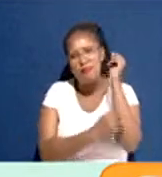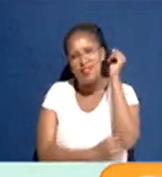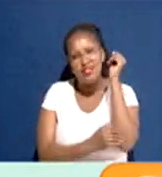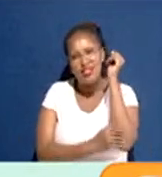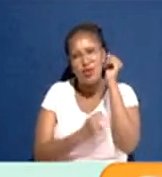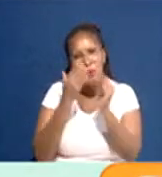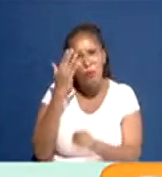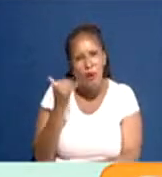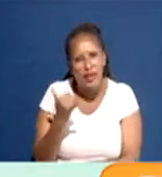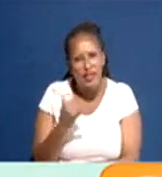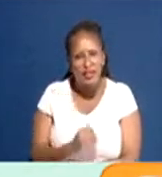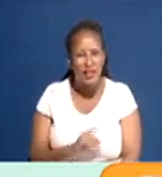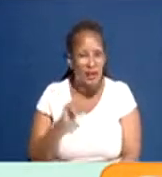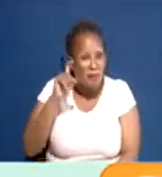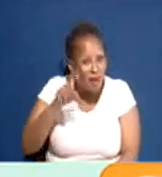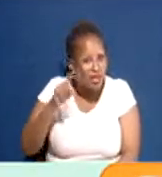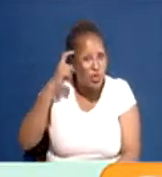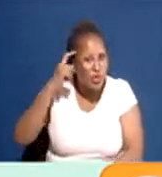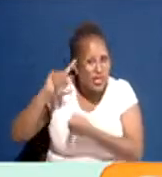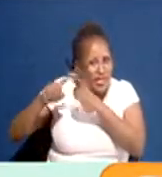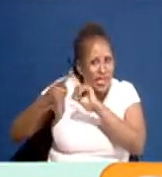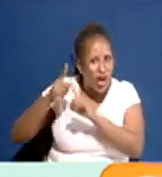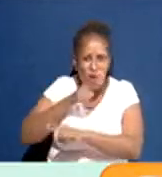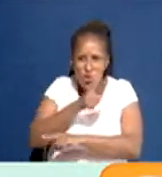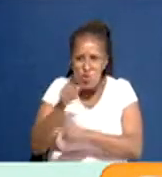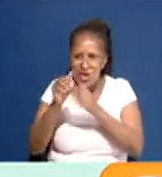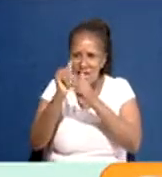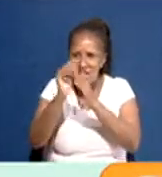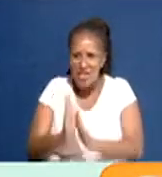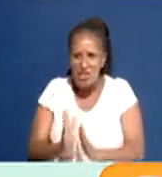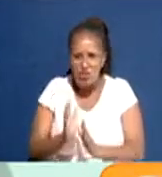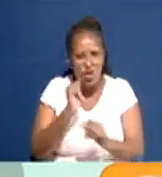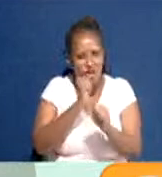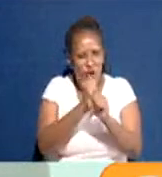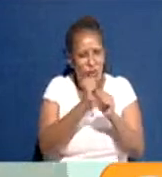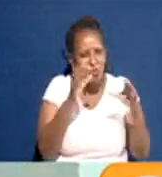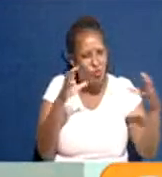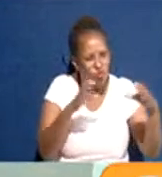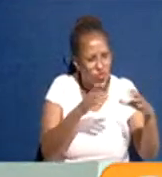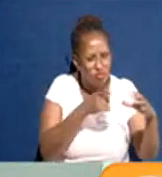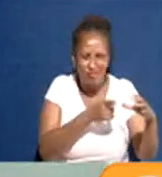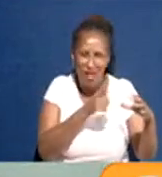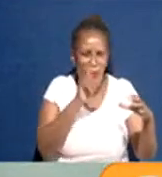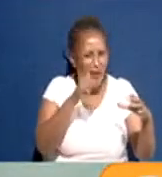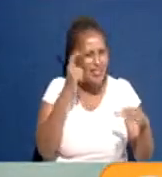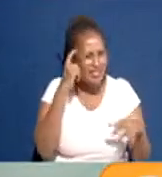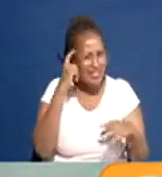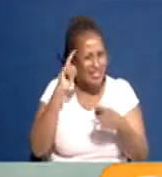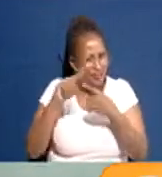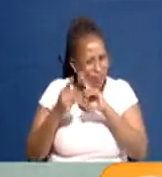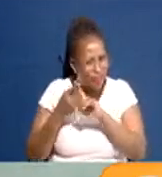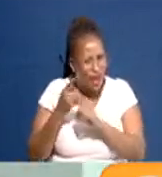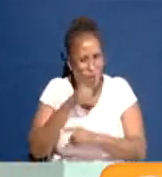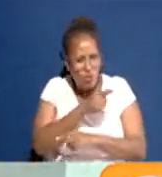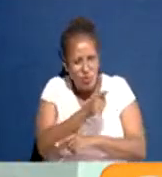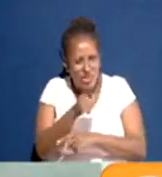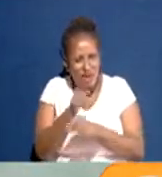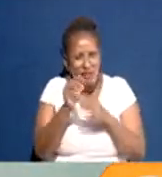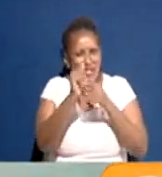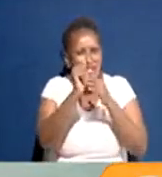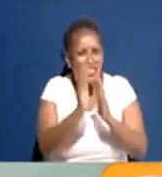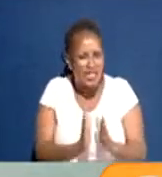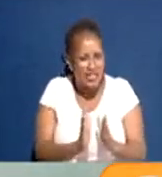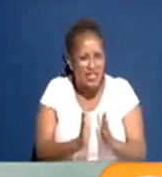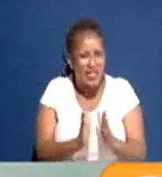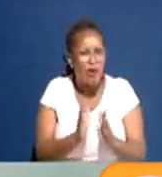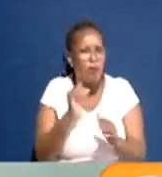Lazima tujiulize. Lazima nyinyi kama viongozi wa labor movement, you must ask yourselves, how can you be leaders